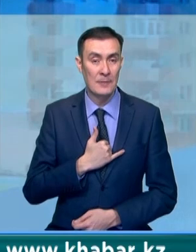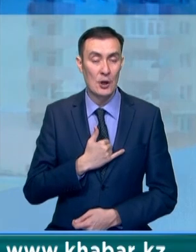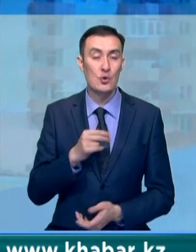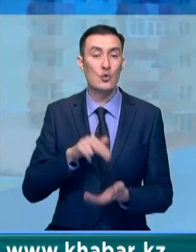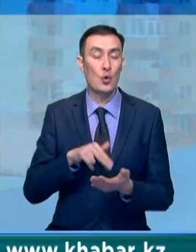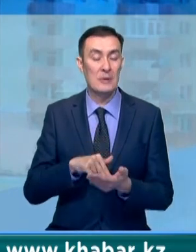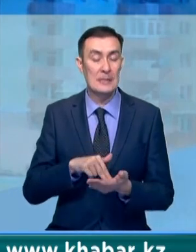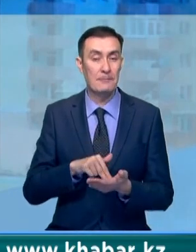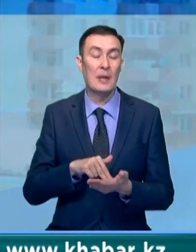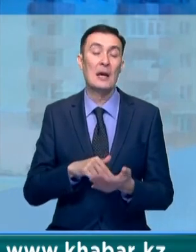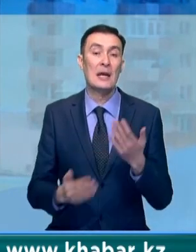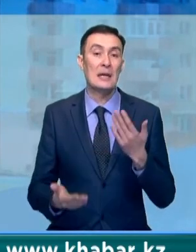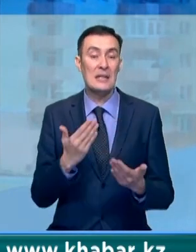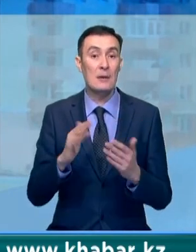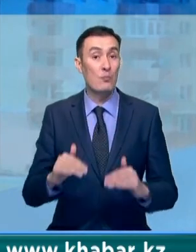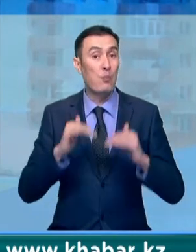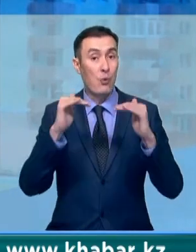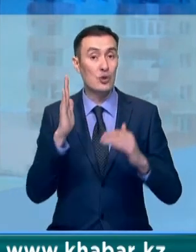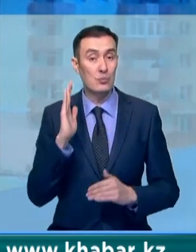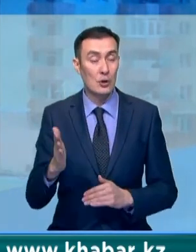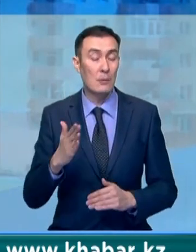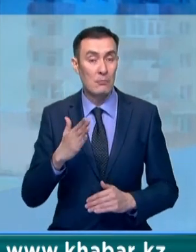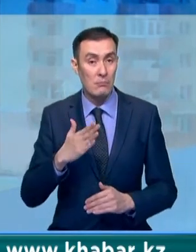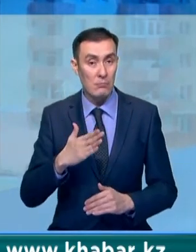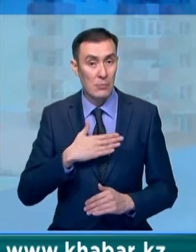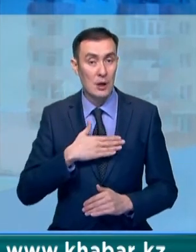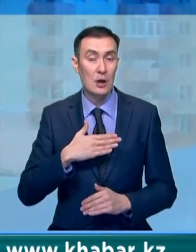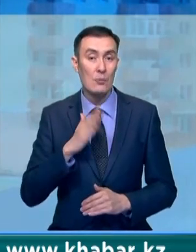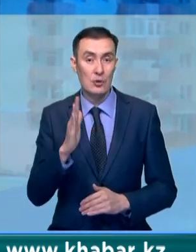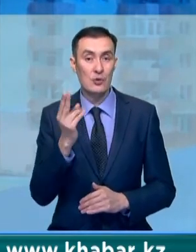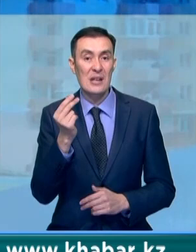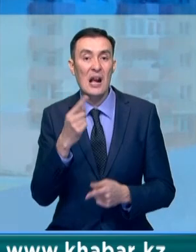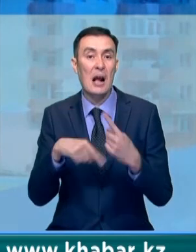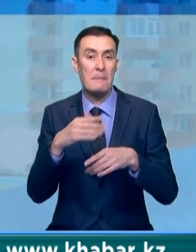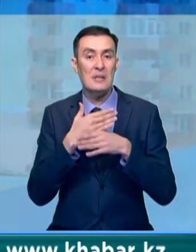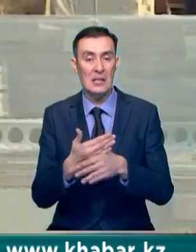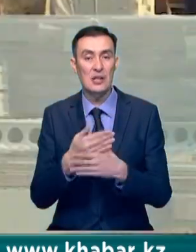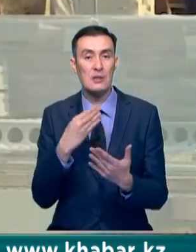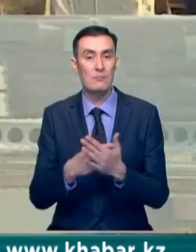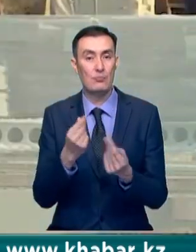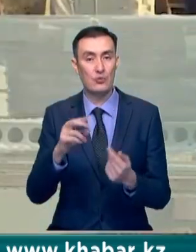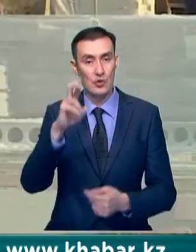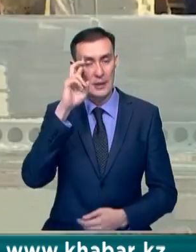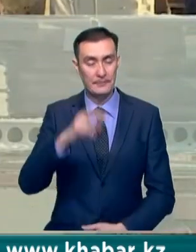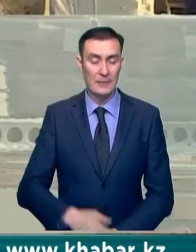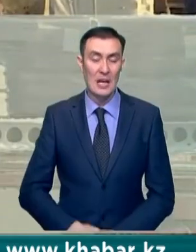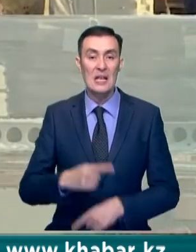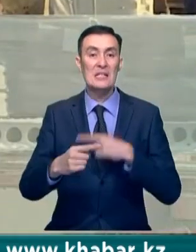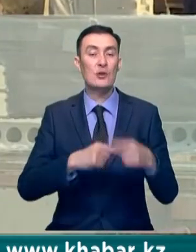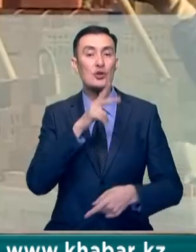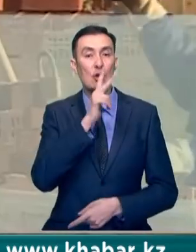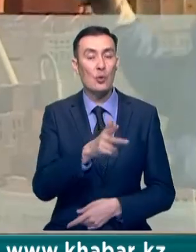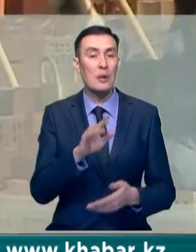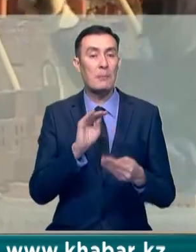цена жилья. Если идет выше, то мы идем на компенсацию из местного бюджета. В следующую 3-летку в регионе